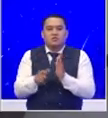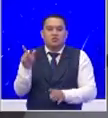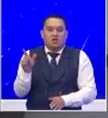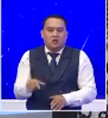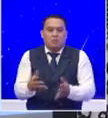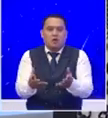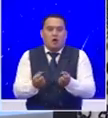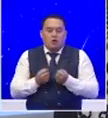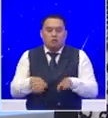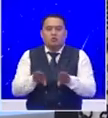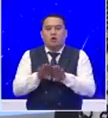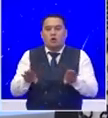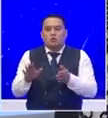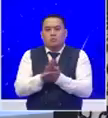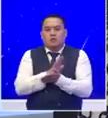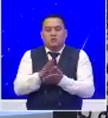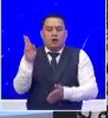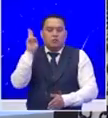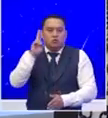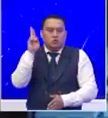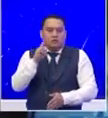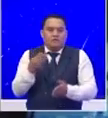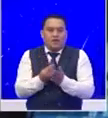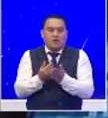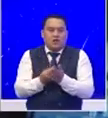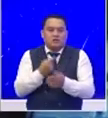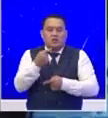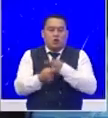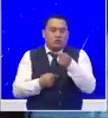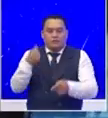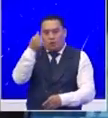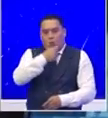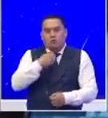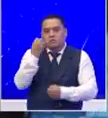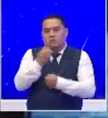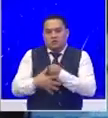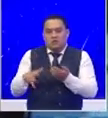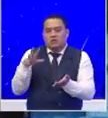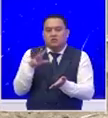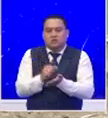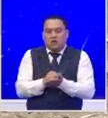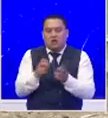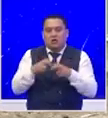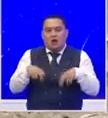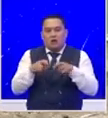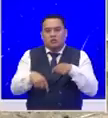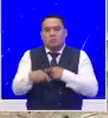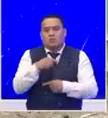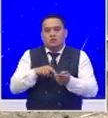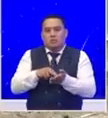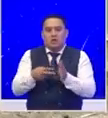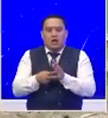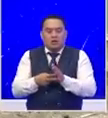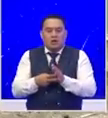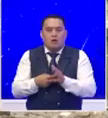на получение подобных грантов, получат финансовую поддержку до конца года. Сейчас центры занятости района рассматривают бизнес-планы